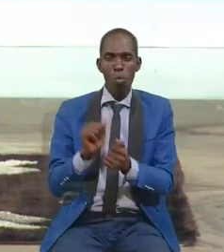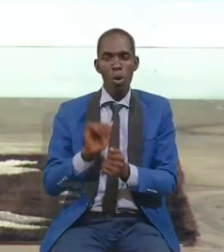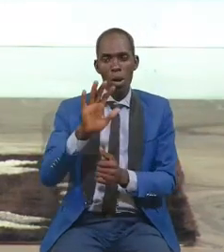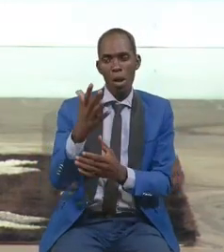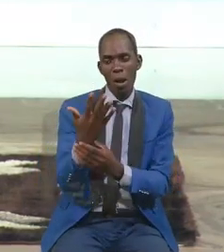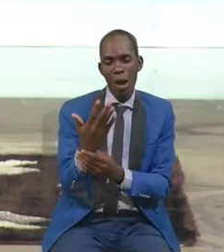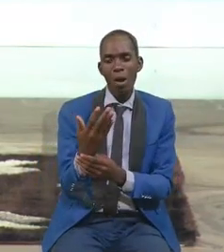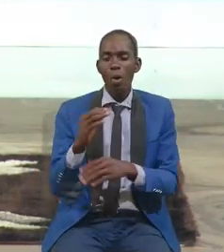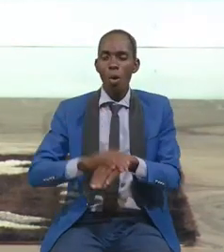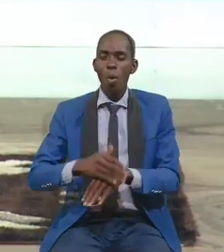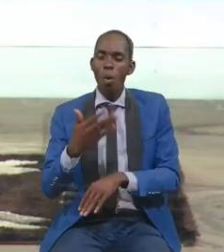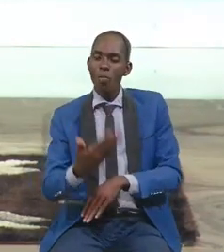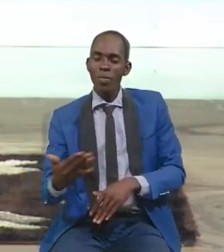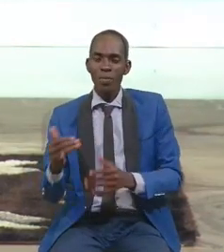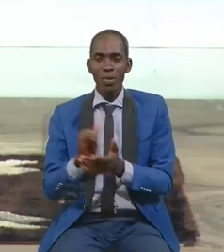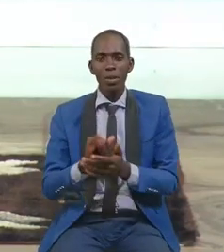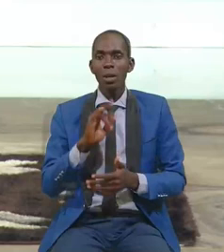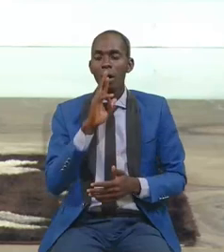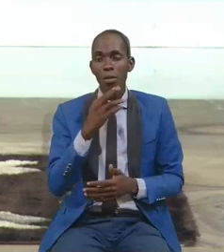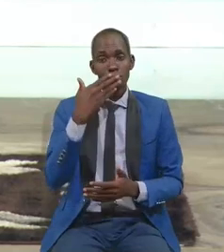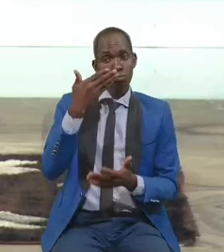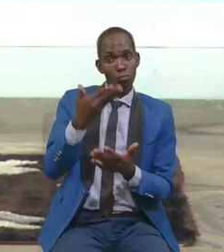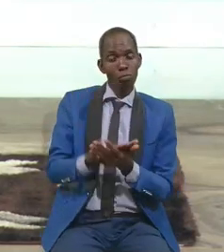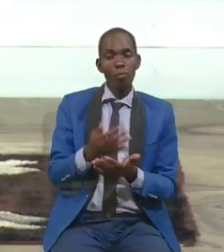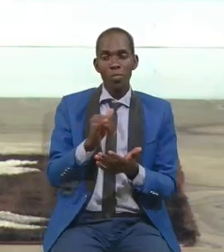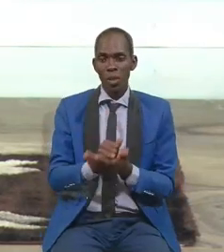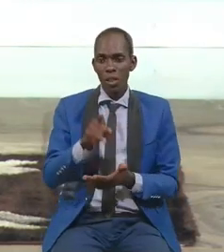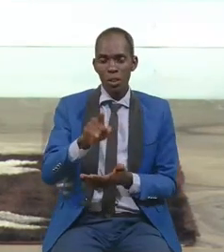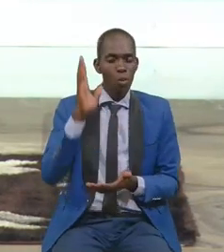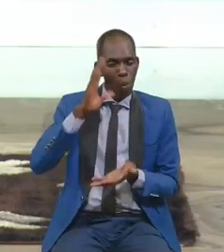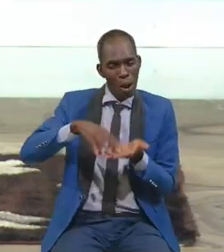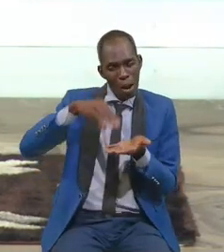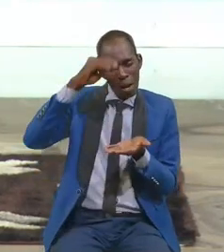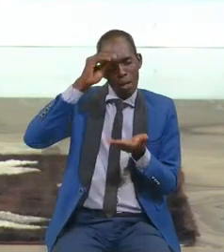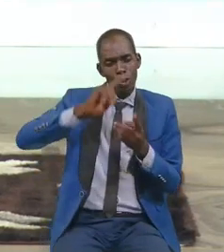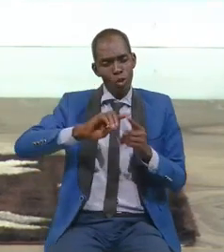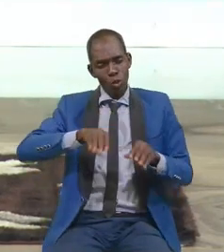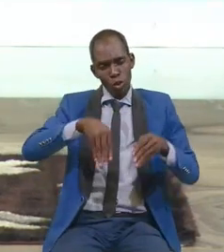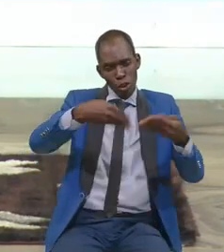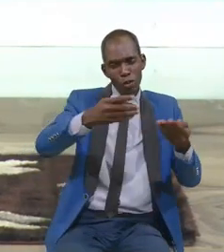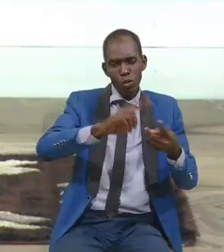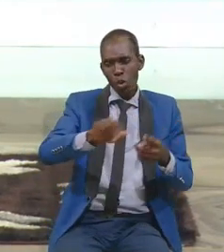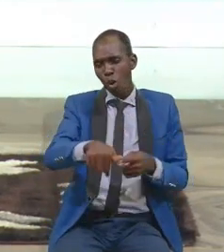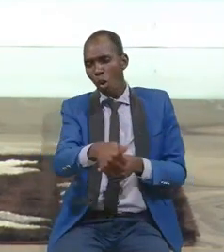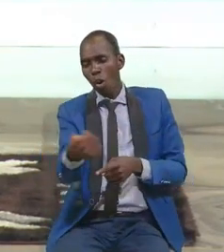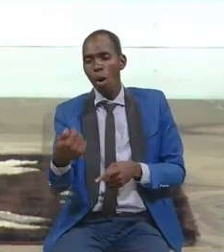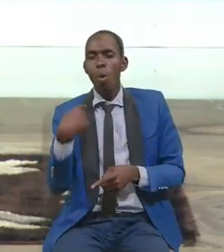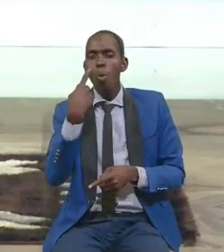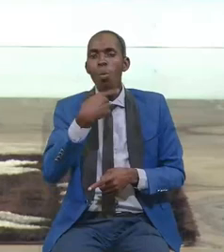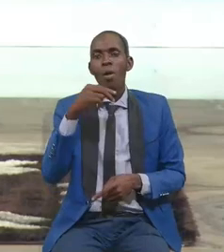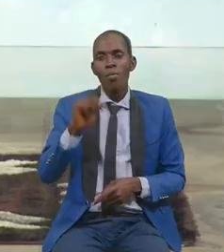bien pour avoir de quoi donner à celui qui est dans le besoin. C'est du progrès, c'est du